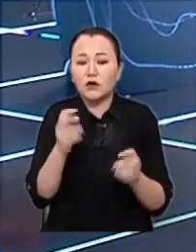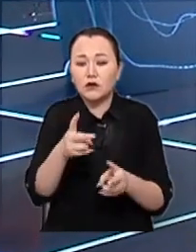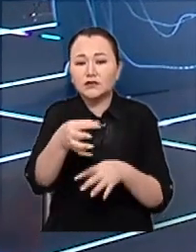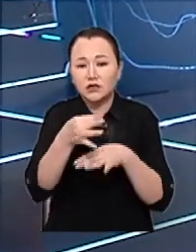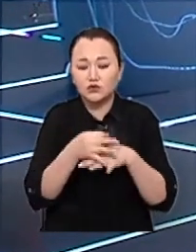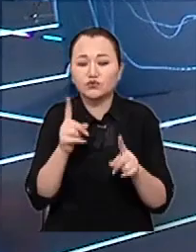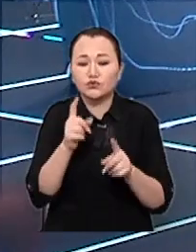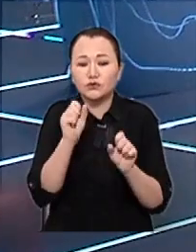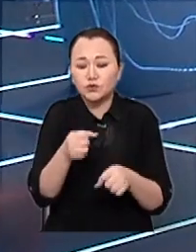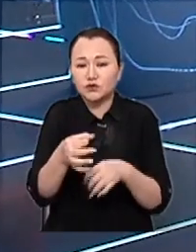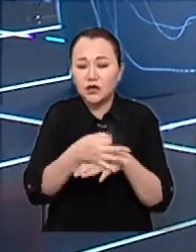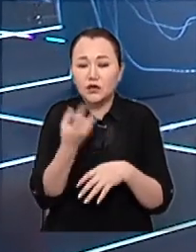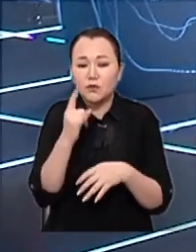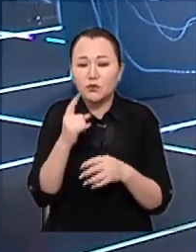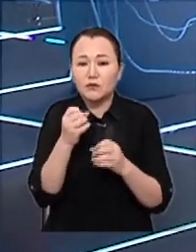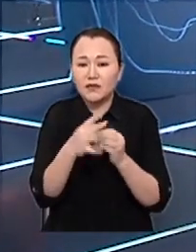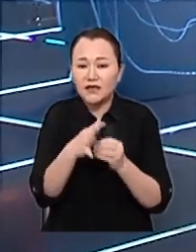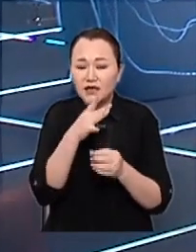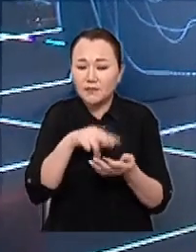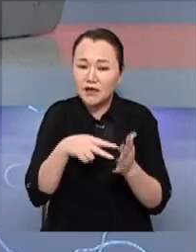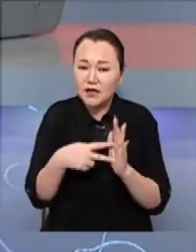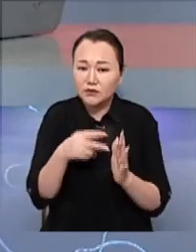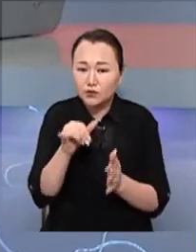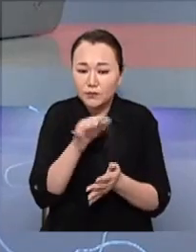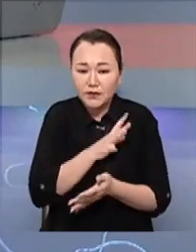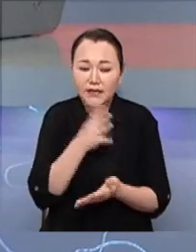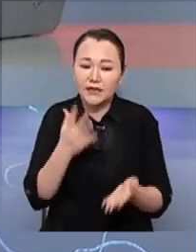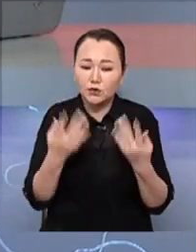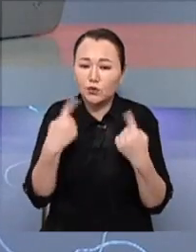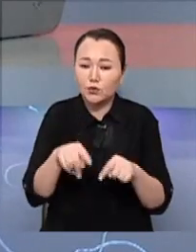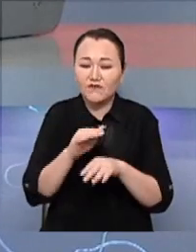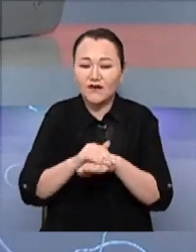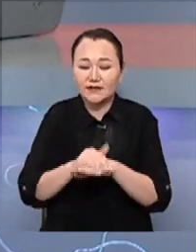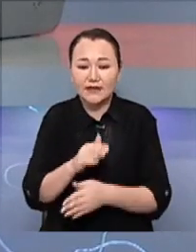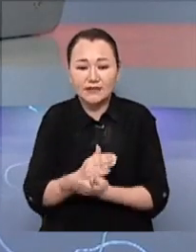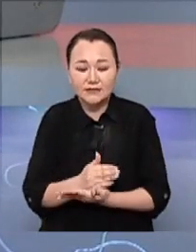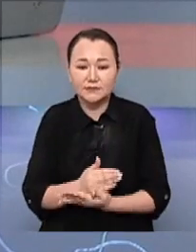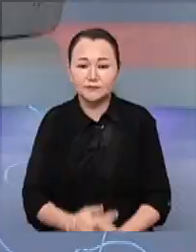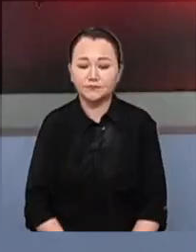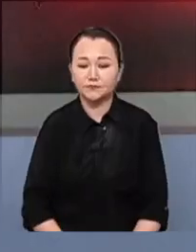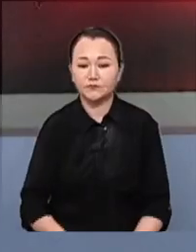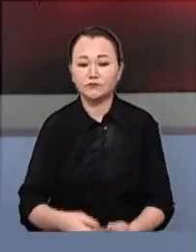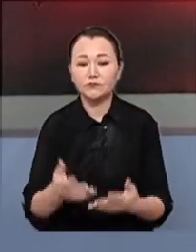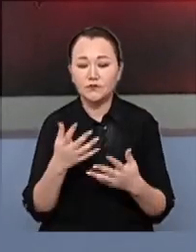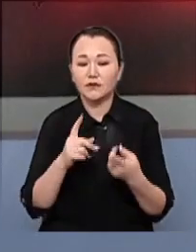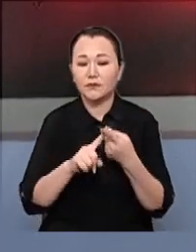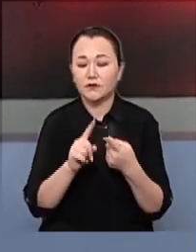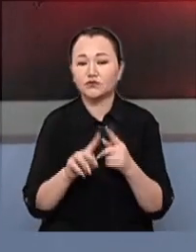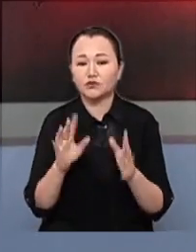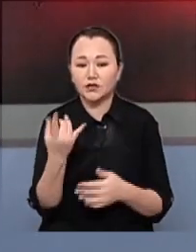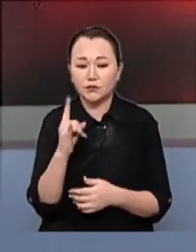Не айтар едіңіз? Жеткіншек бұл жағдайды жоспарлауы мүмкін бе, әлде бір басқа факторлар әсер етуі мүмкін бе? Жоқ, енді бірнешеден бұл жерде